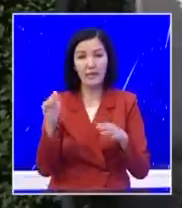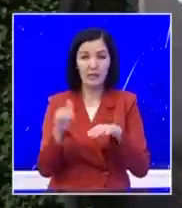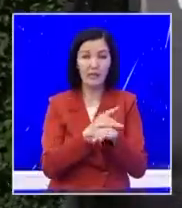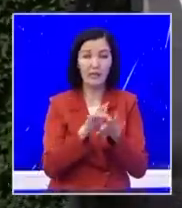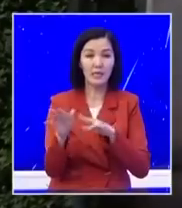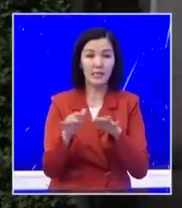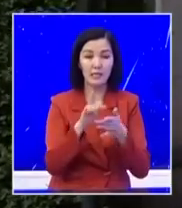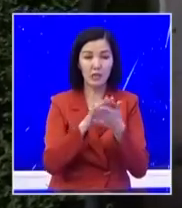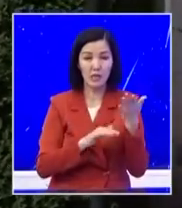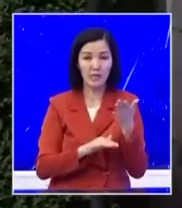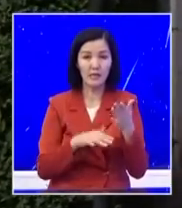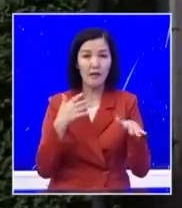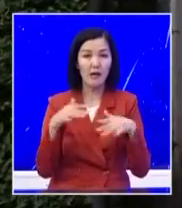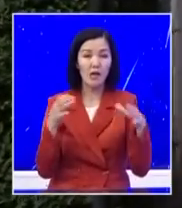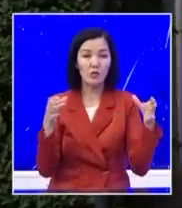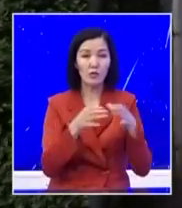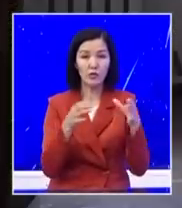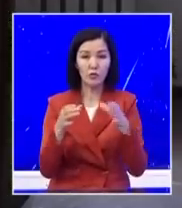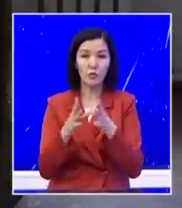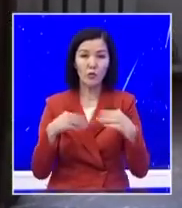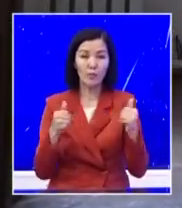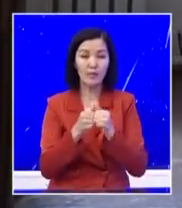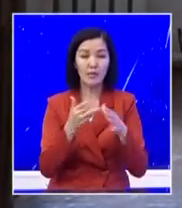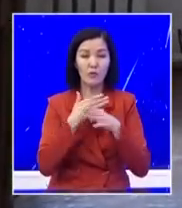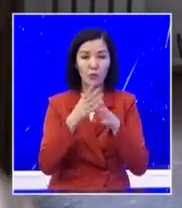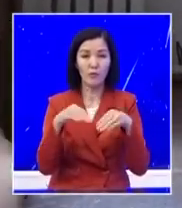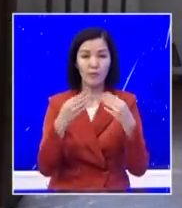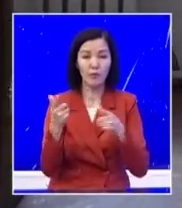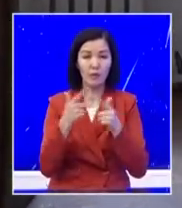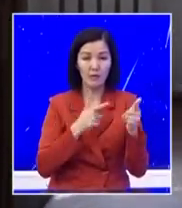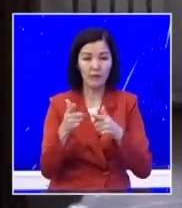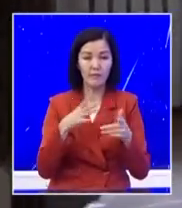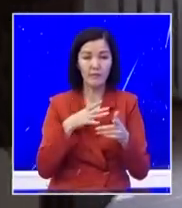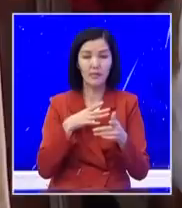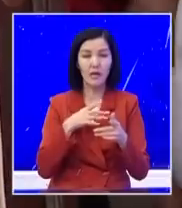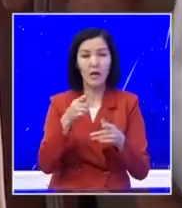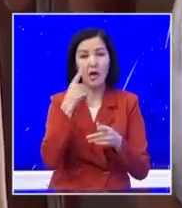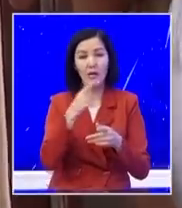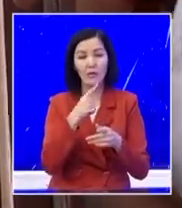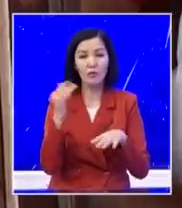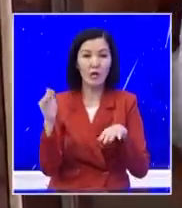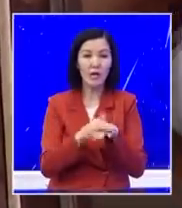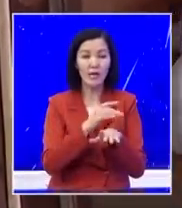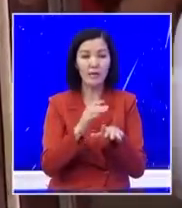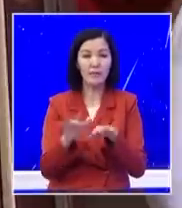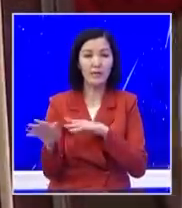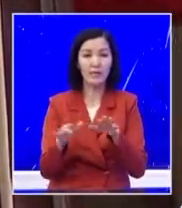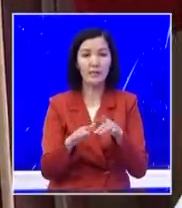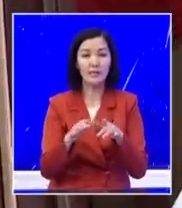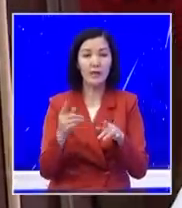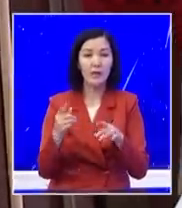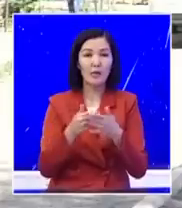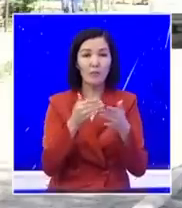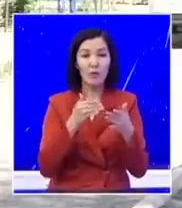ниетте. Әрқашан әлжуаз отбасыларға қолдан келгенінше қол ұшын созуға дайынбыз дейді. Олардың айтуынша қайырымды істері алғашқысы